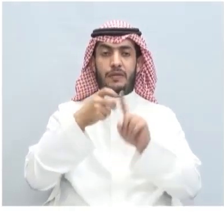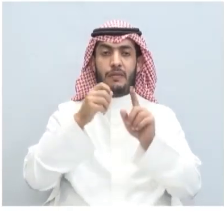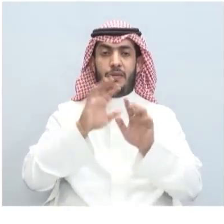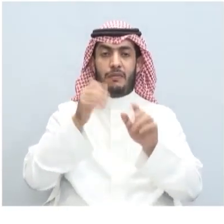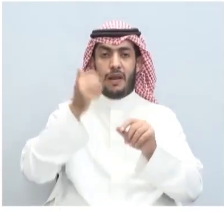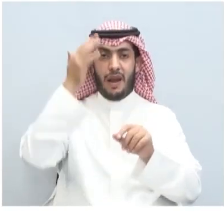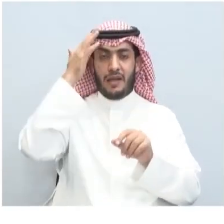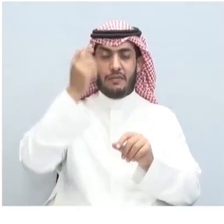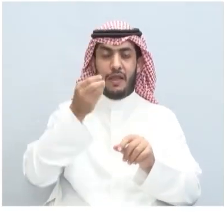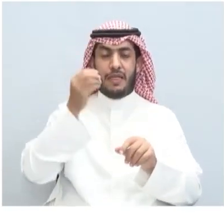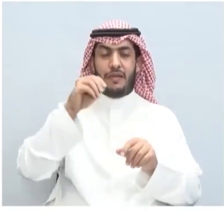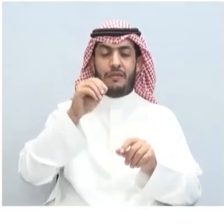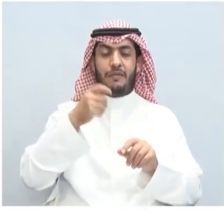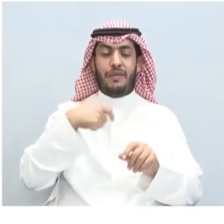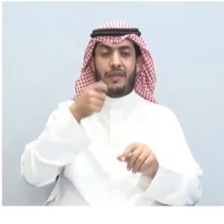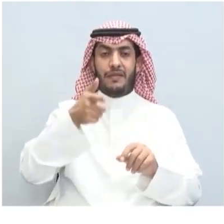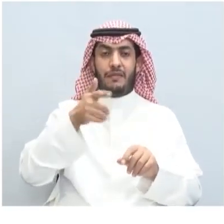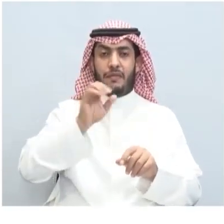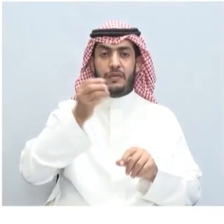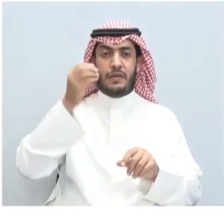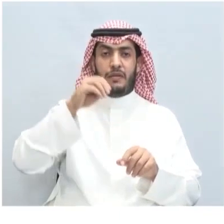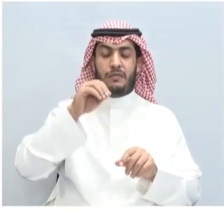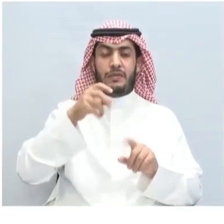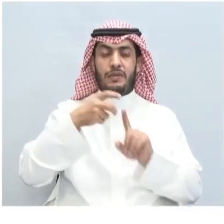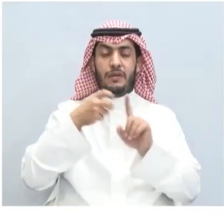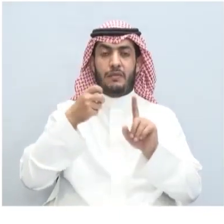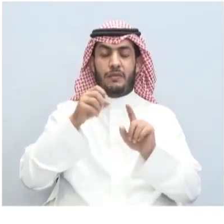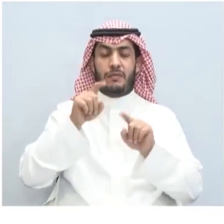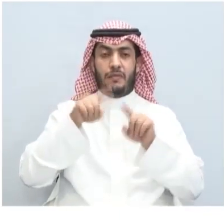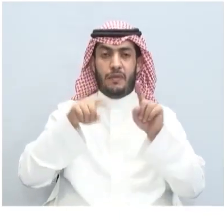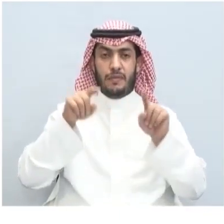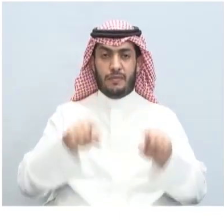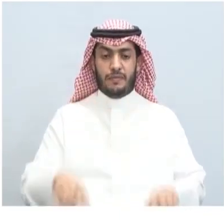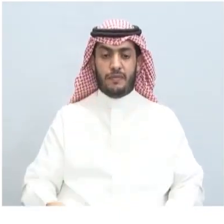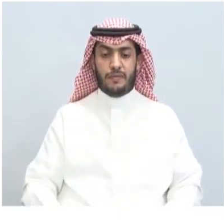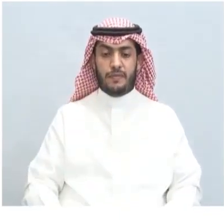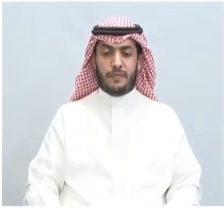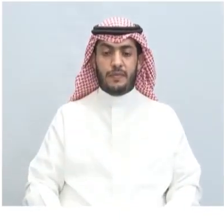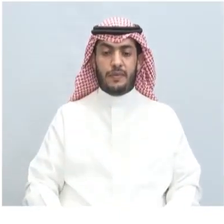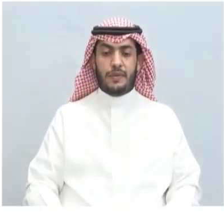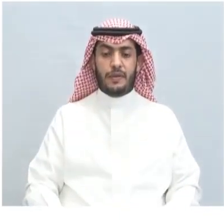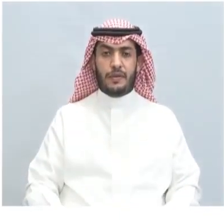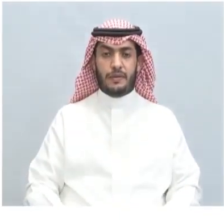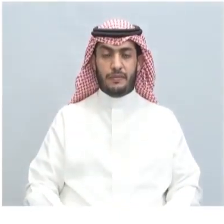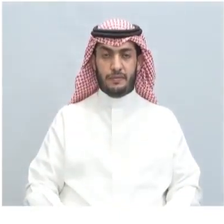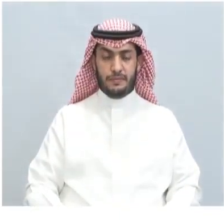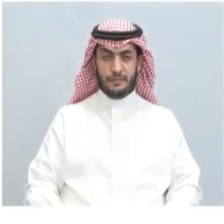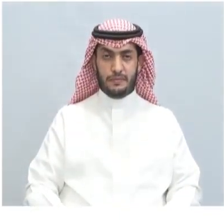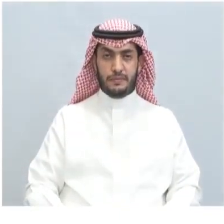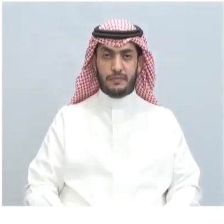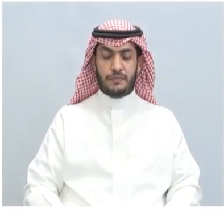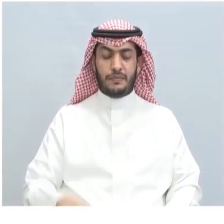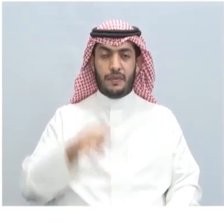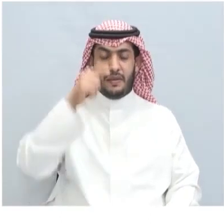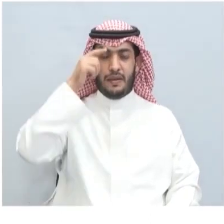والى راس مال اضافي مدفوع ولا تزيد توزيعات سهم ثروه المستثمر لكنها تزيد اسهم التي يمتلكها بمعنى